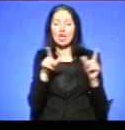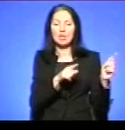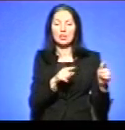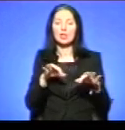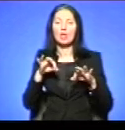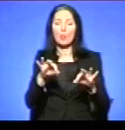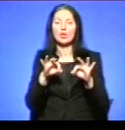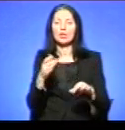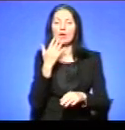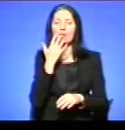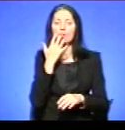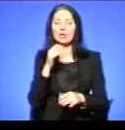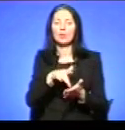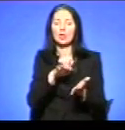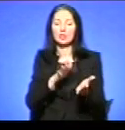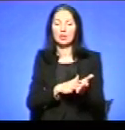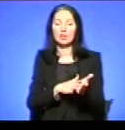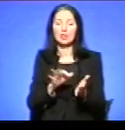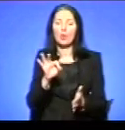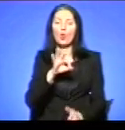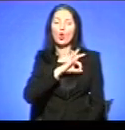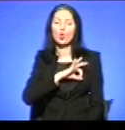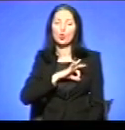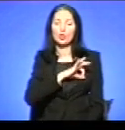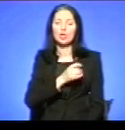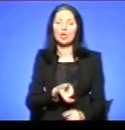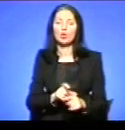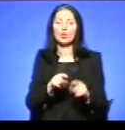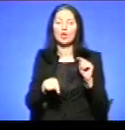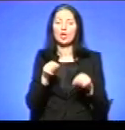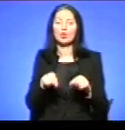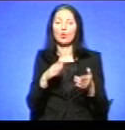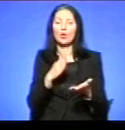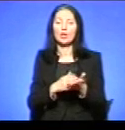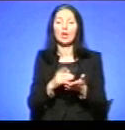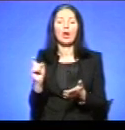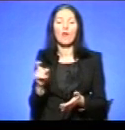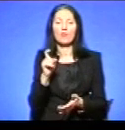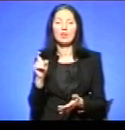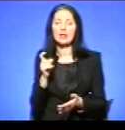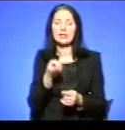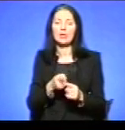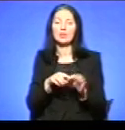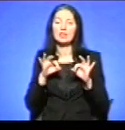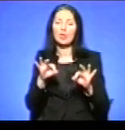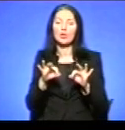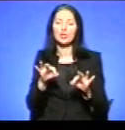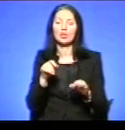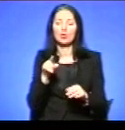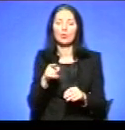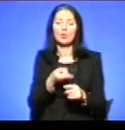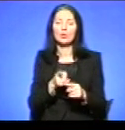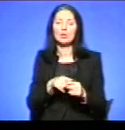на іноземній реєстрації, по-юридичному вони дуже рідко є самими власниками даних автомобілів. Тому це складають